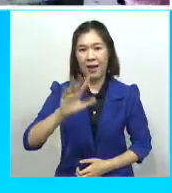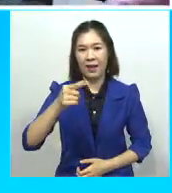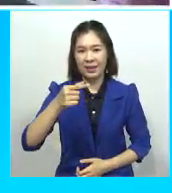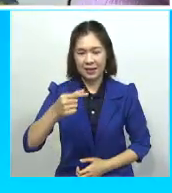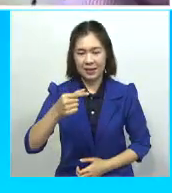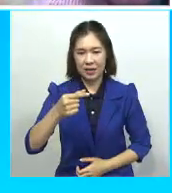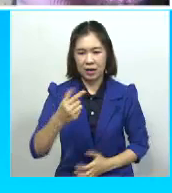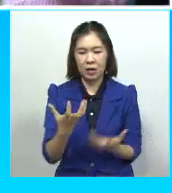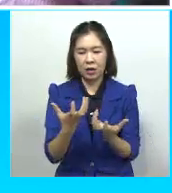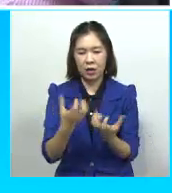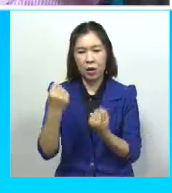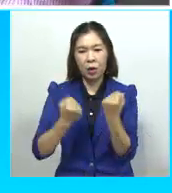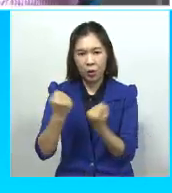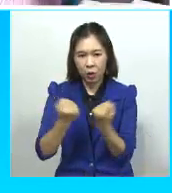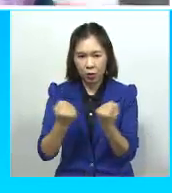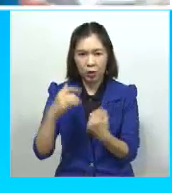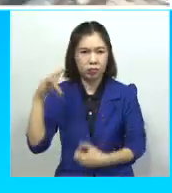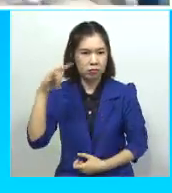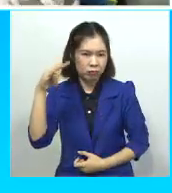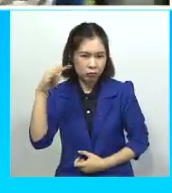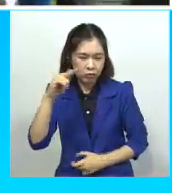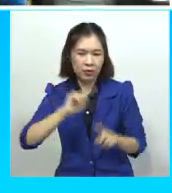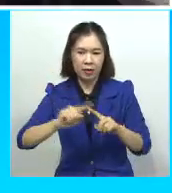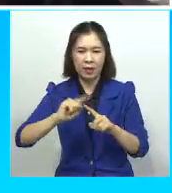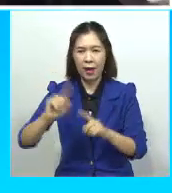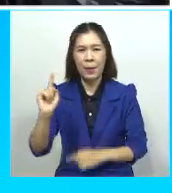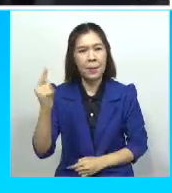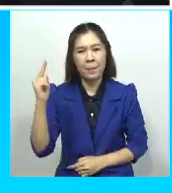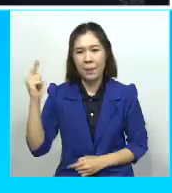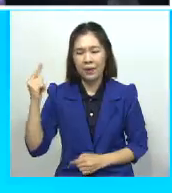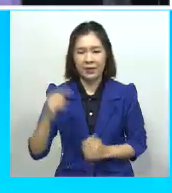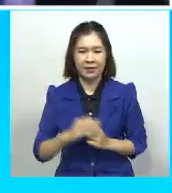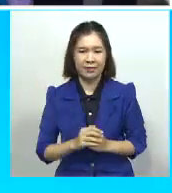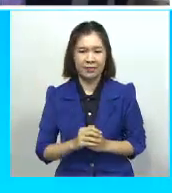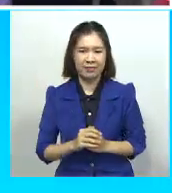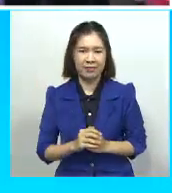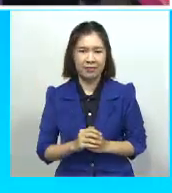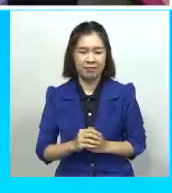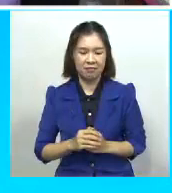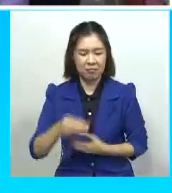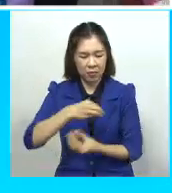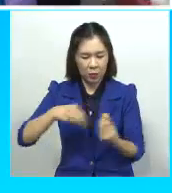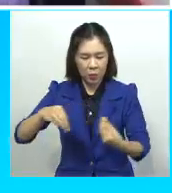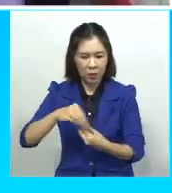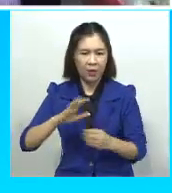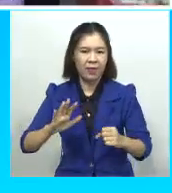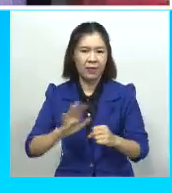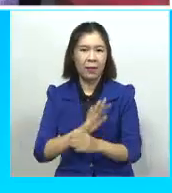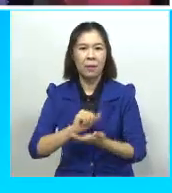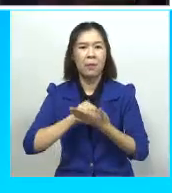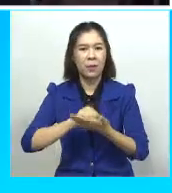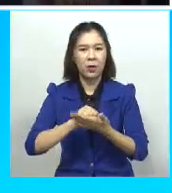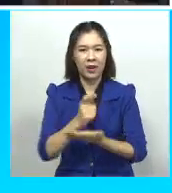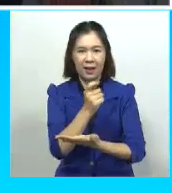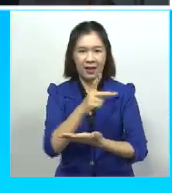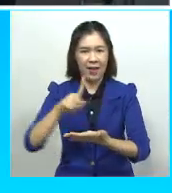พัฒนาระบบขนส่งสาธารณะให้ทันสมัยมีความเป็นสมัยใหม่แล้วก็เป็นออโตเมติกเต็มรูปแบบมาให้บริการผ่าน